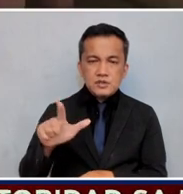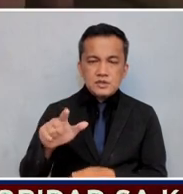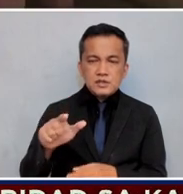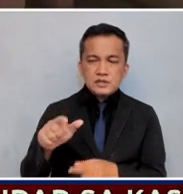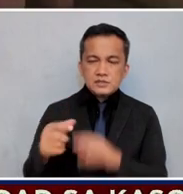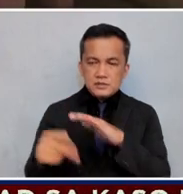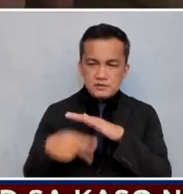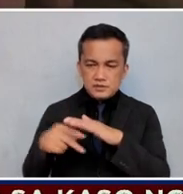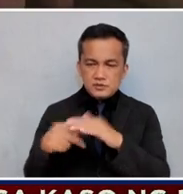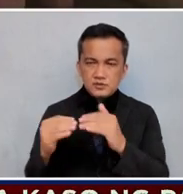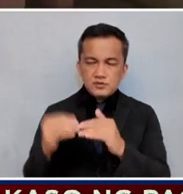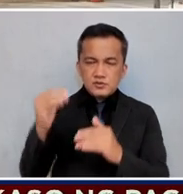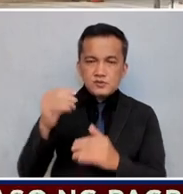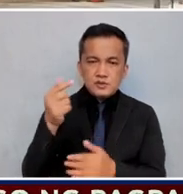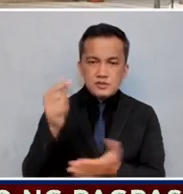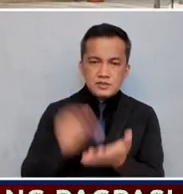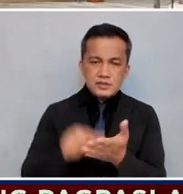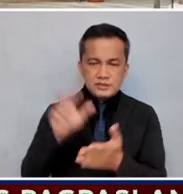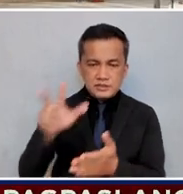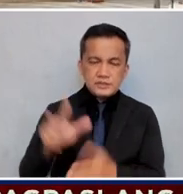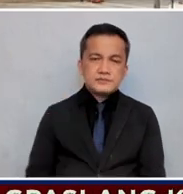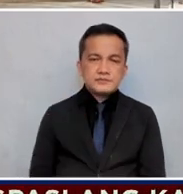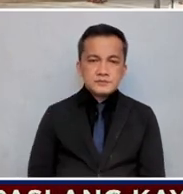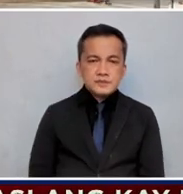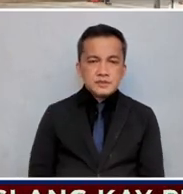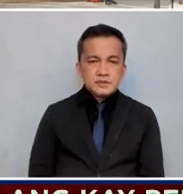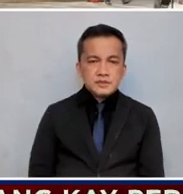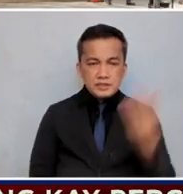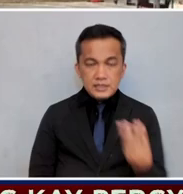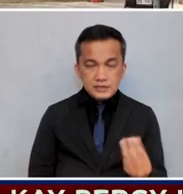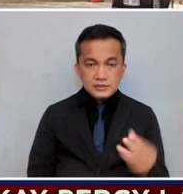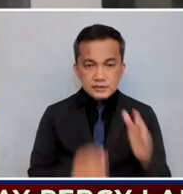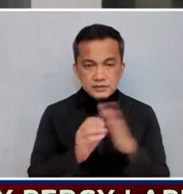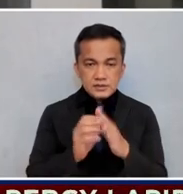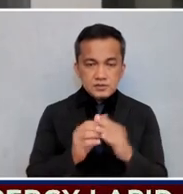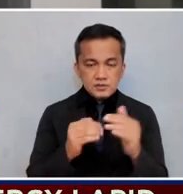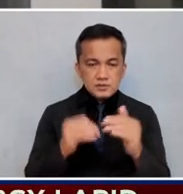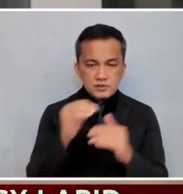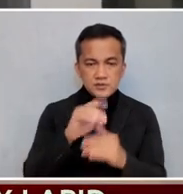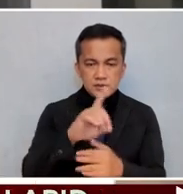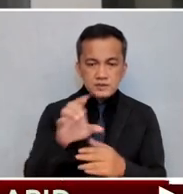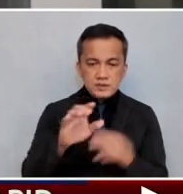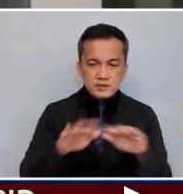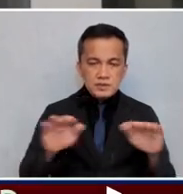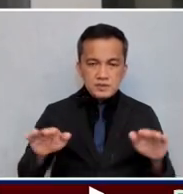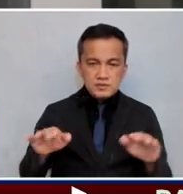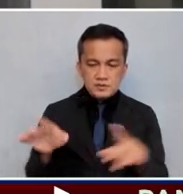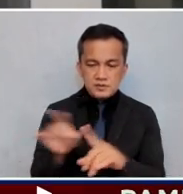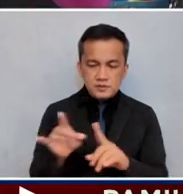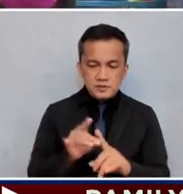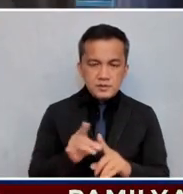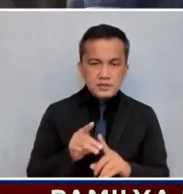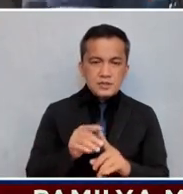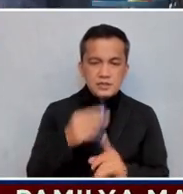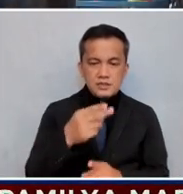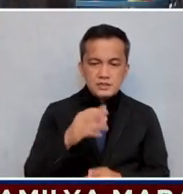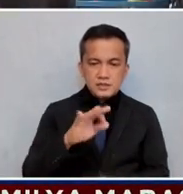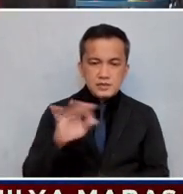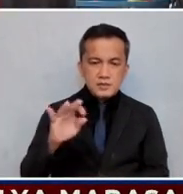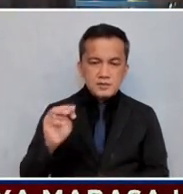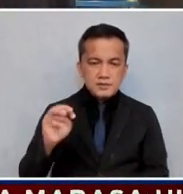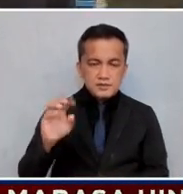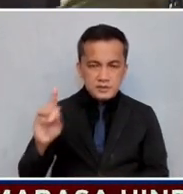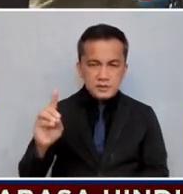mga apektadong barangay. Sa Batangas City, umabot na rin sa 100 ang mga batang tinamaan ng HFMD sa